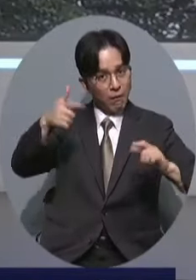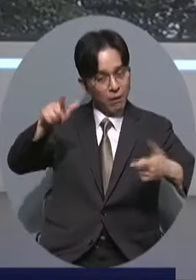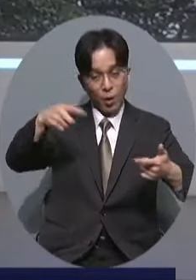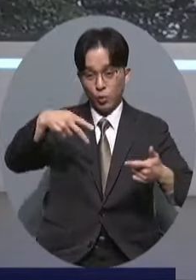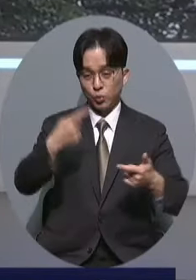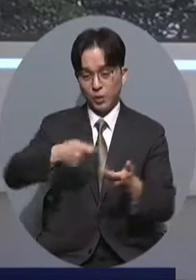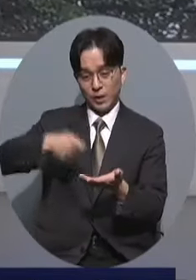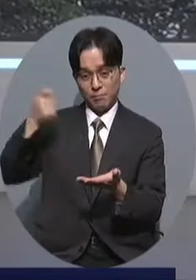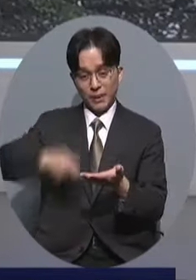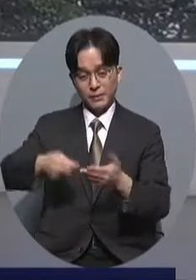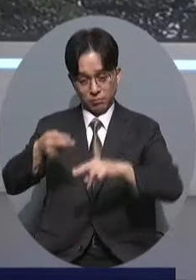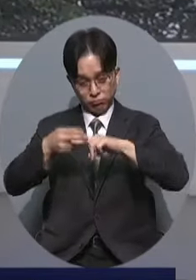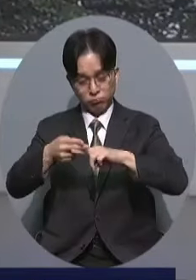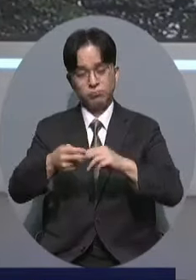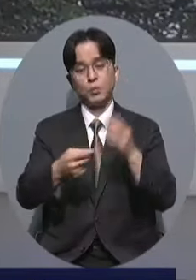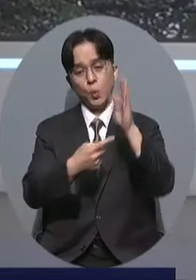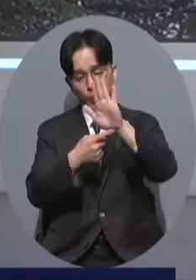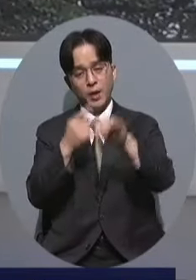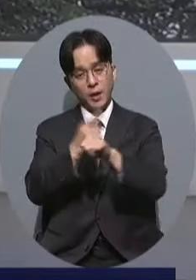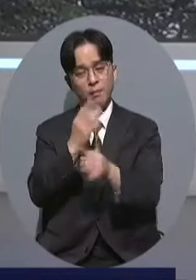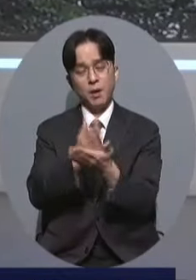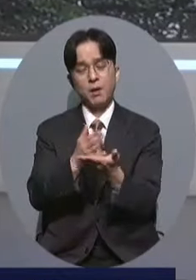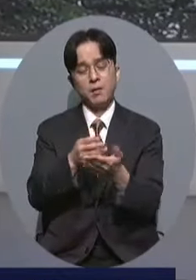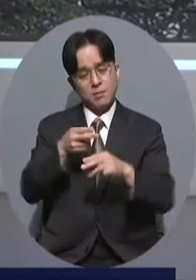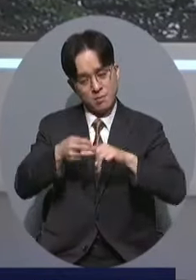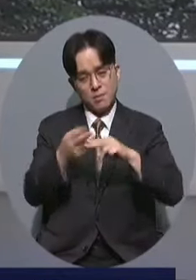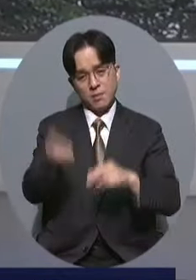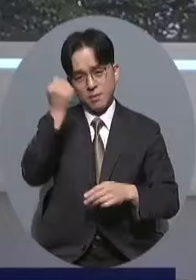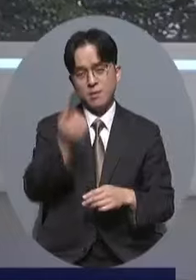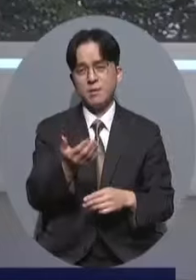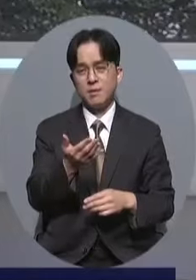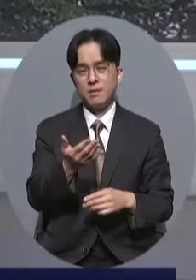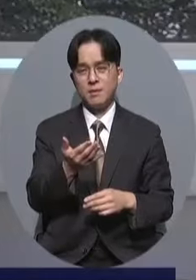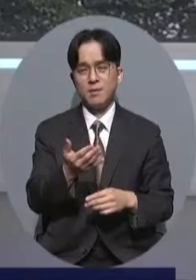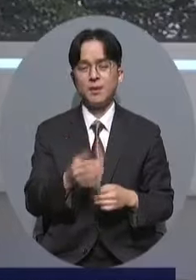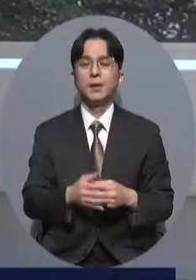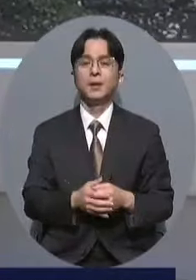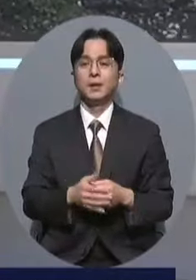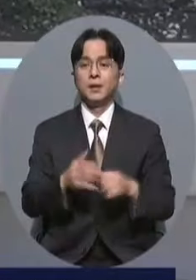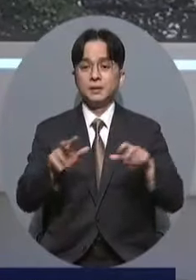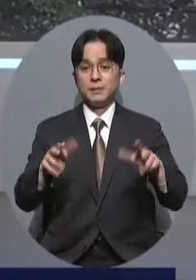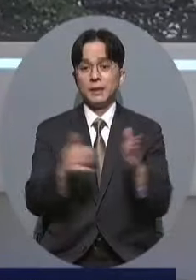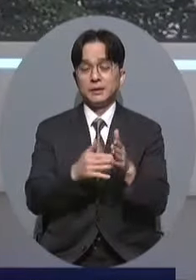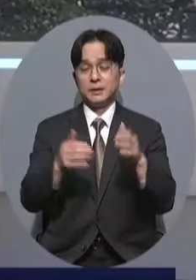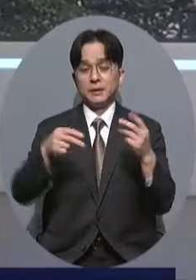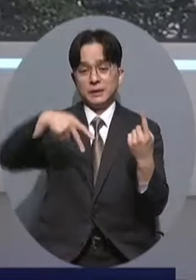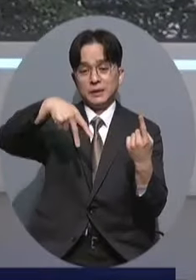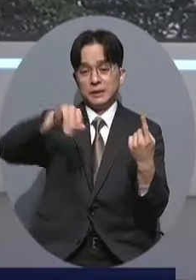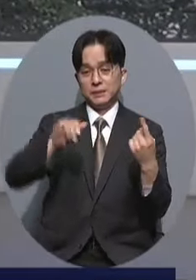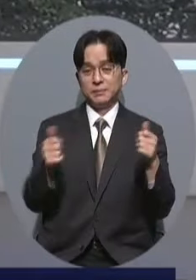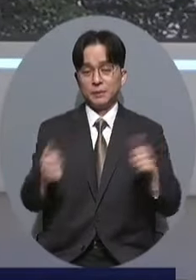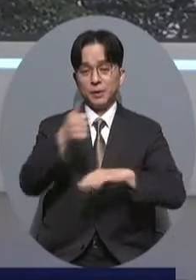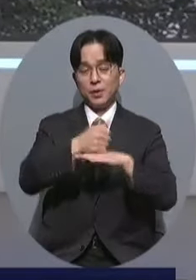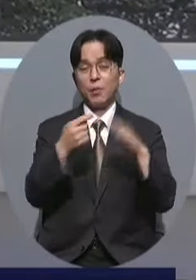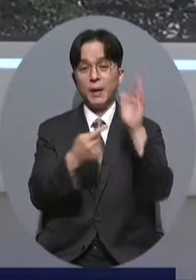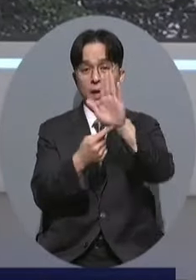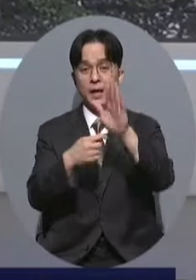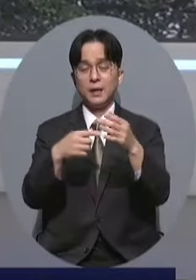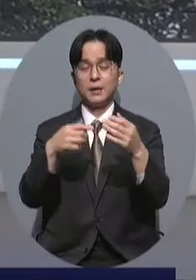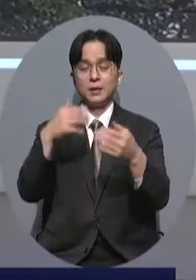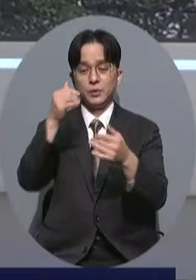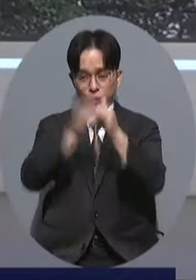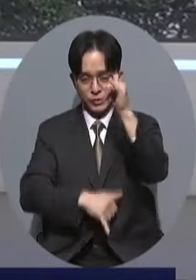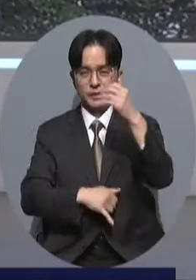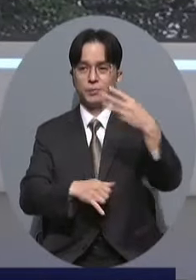허가할 수 있게 됐습니다. 지금까지 1심 선고가 생중계된 건 세 차례입니다. 박근혜 전 대통령의 국정농단